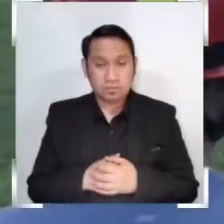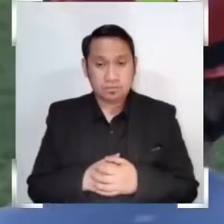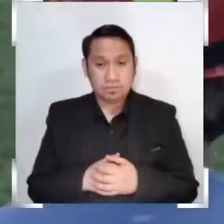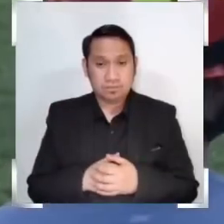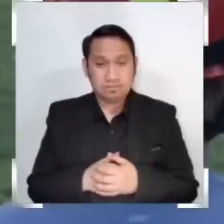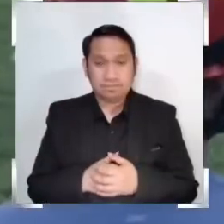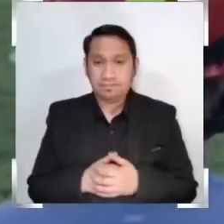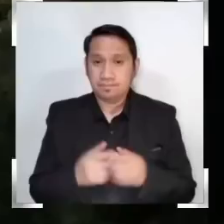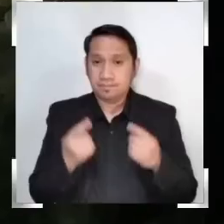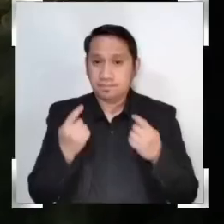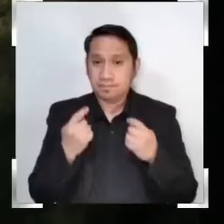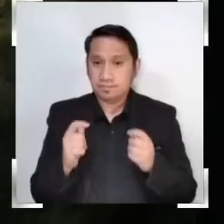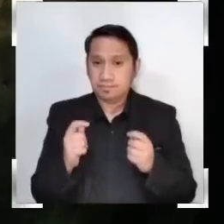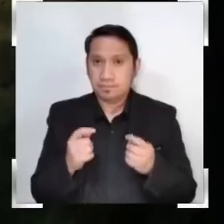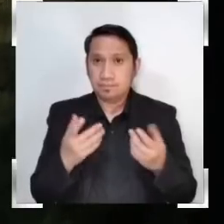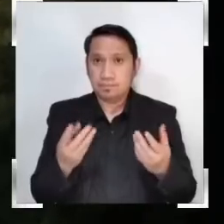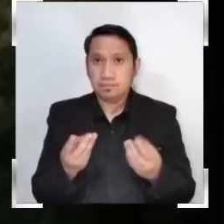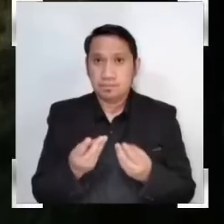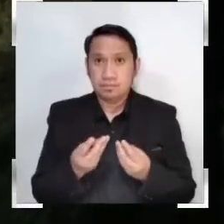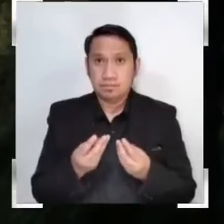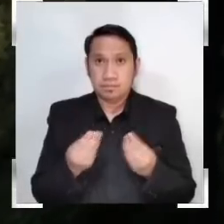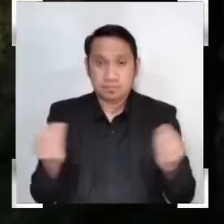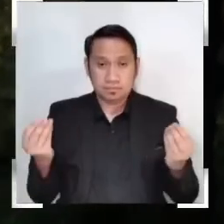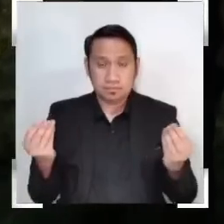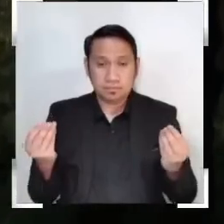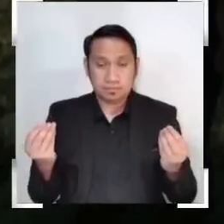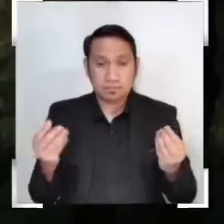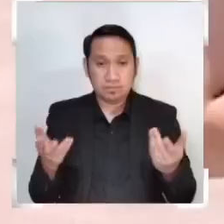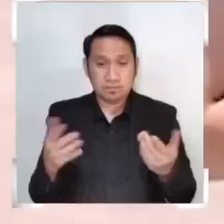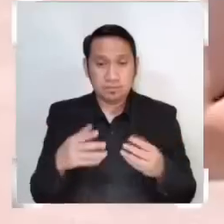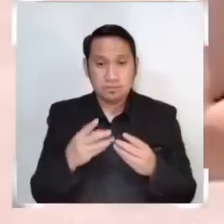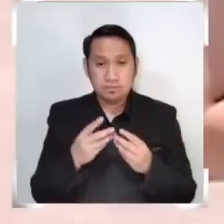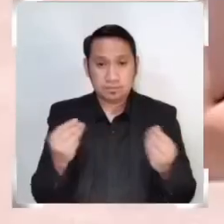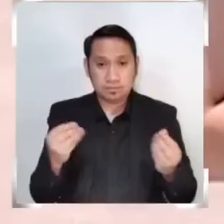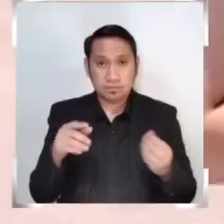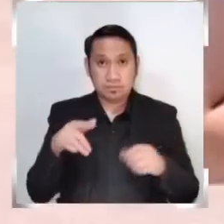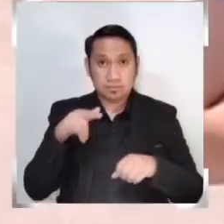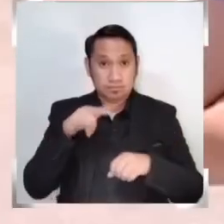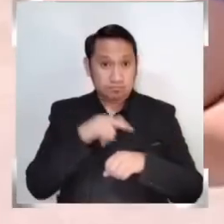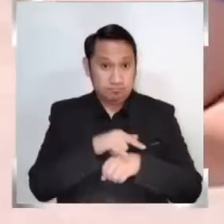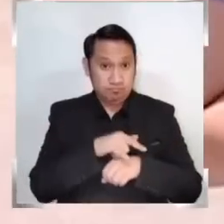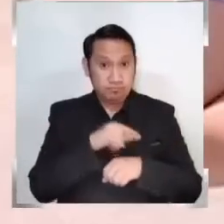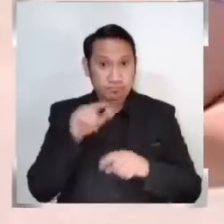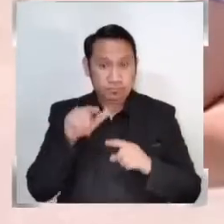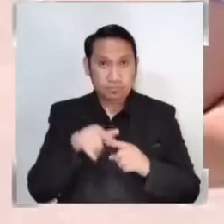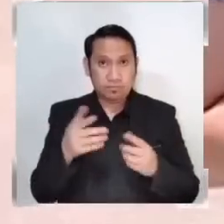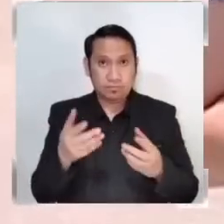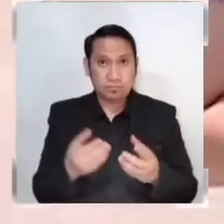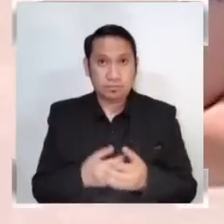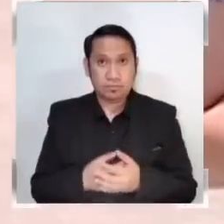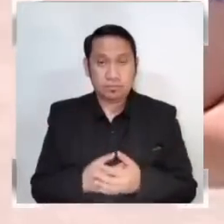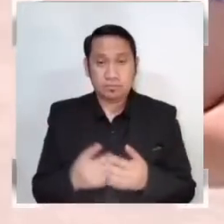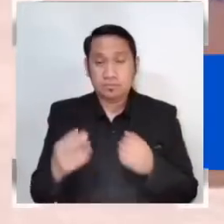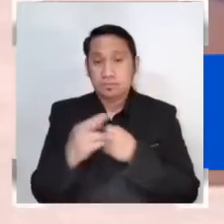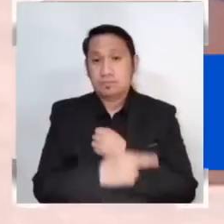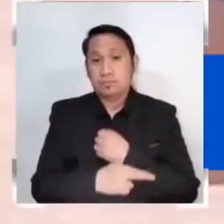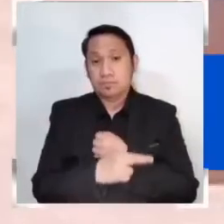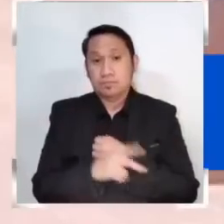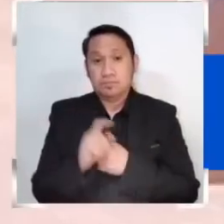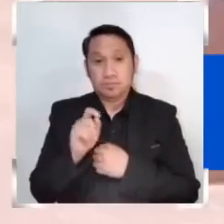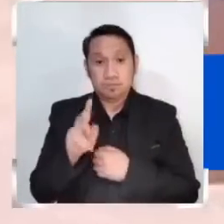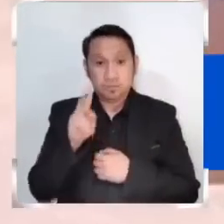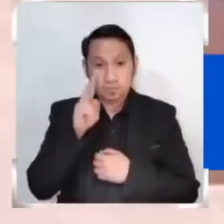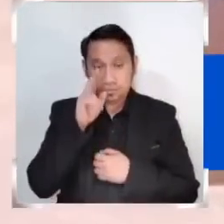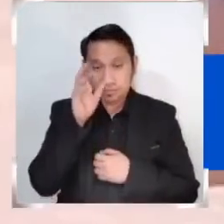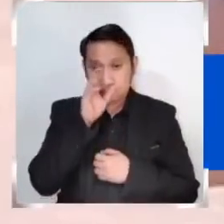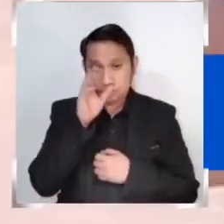daw na maaalis ang nabalahon na eroplano ng Korean Air. Mula rito sa GMA Regional TV Balitang Bisdak, ako si Luan